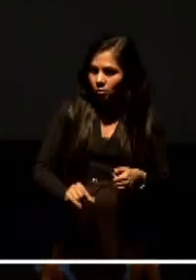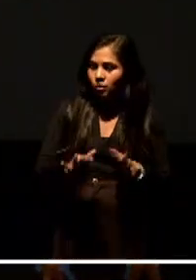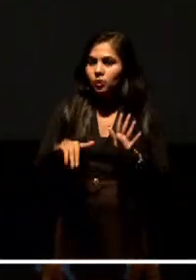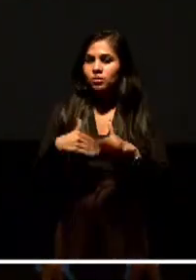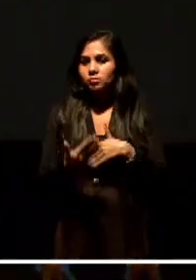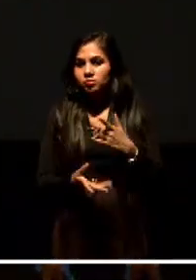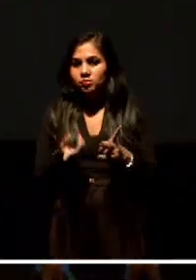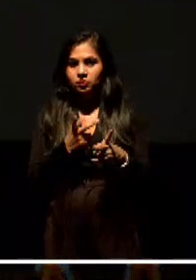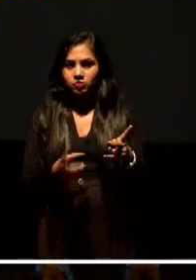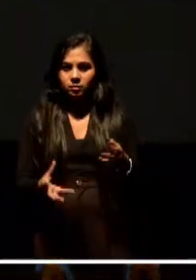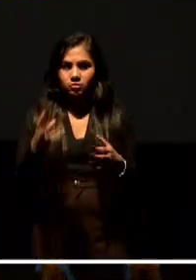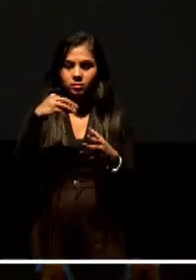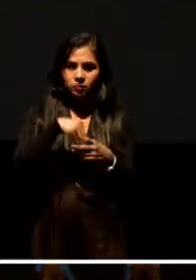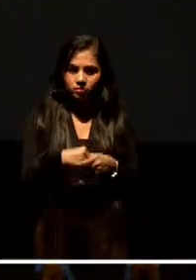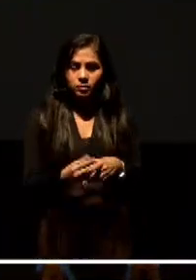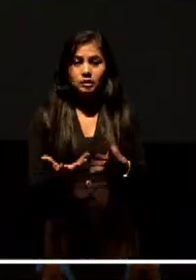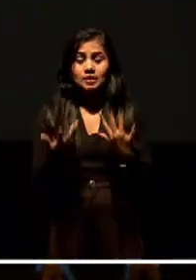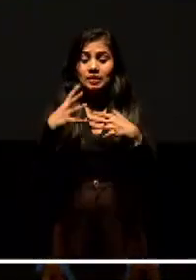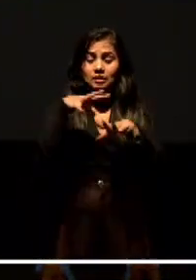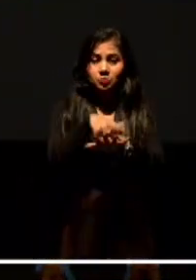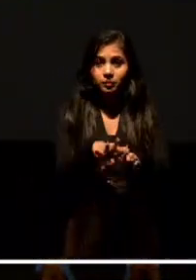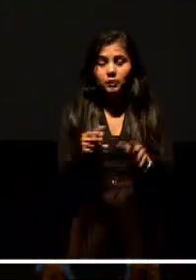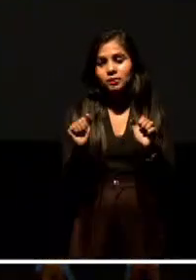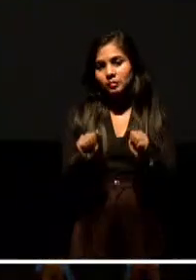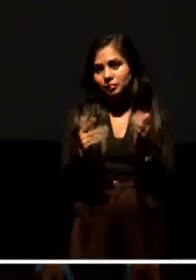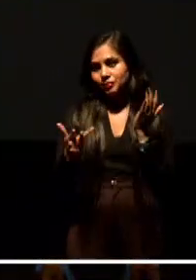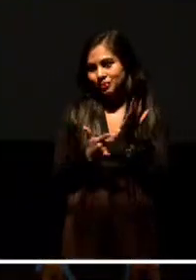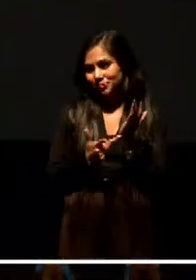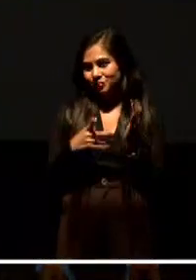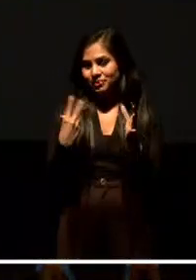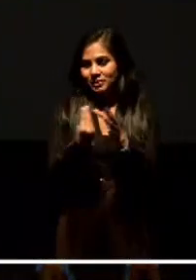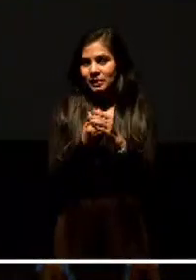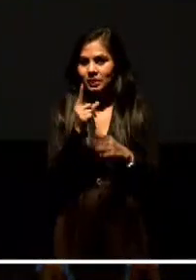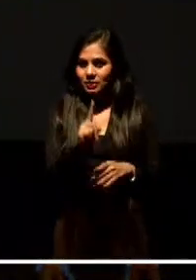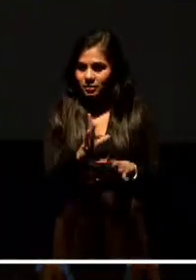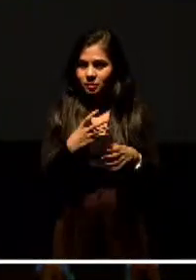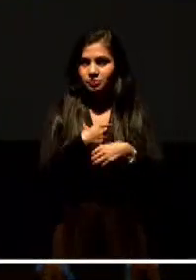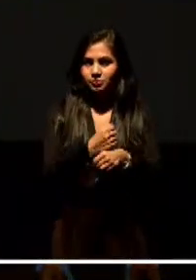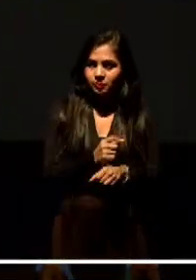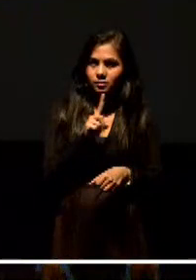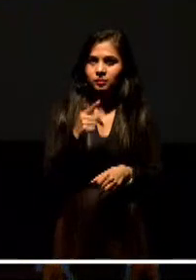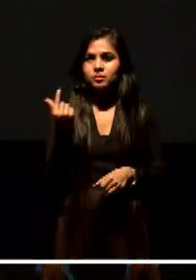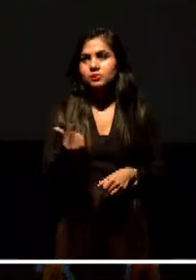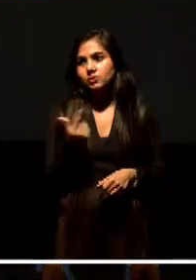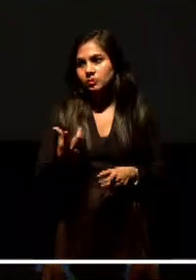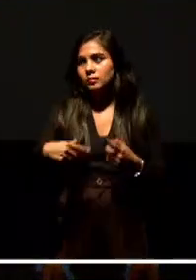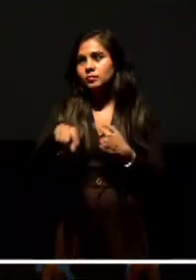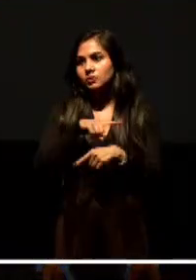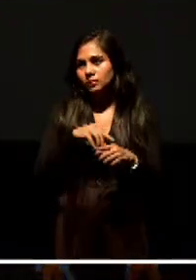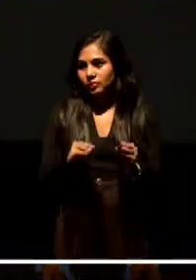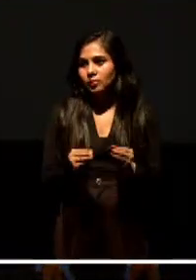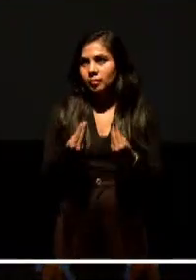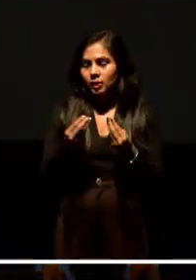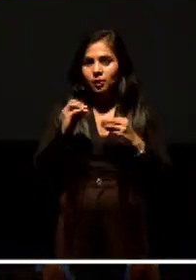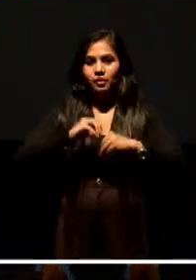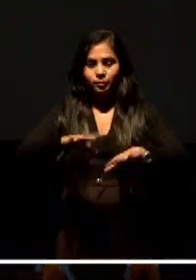अलग अलग होगा। यदि वो कंबाइन करके अपनी टेक्नोलॉजी को एक मत कर कर एक तरह से उपयोग करेंगे, इस टेक्नोलॉजी का प्रचार